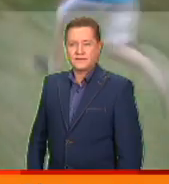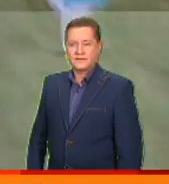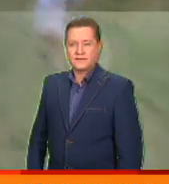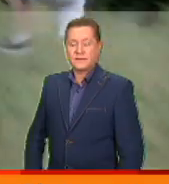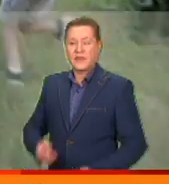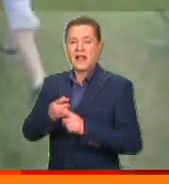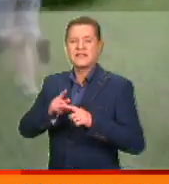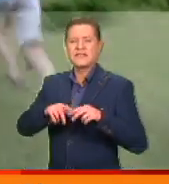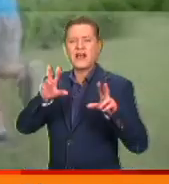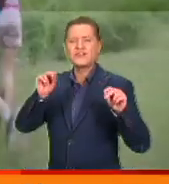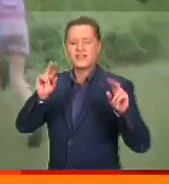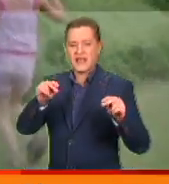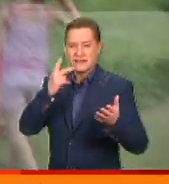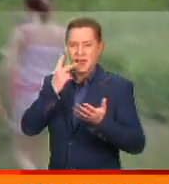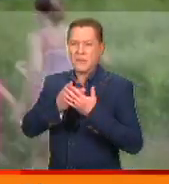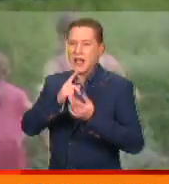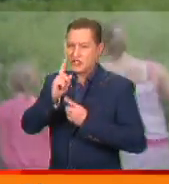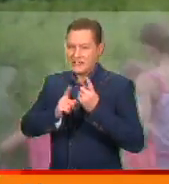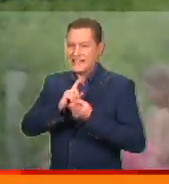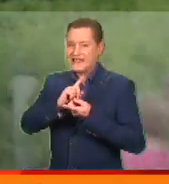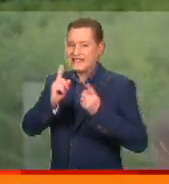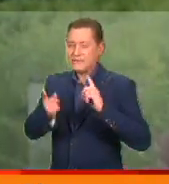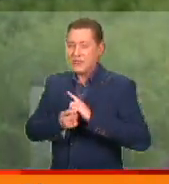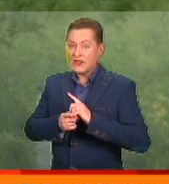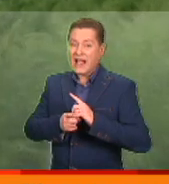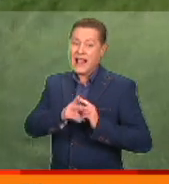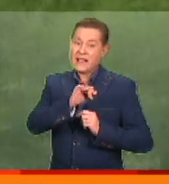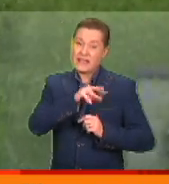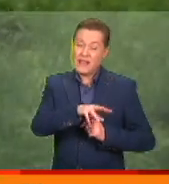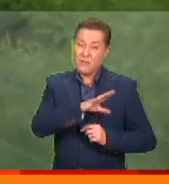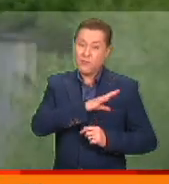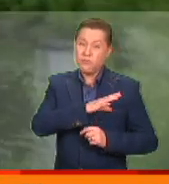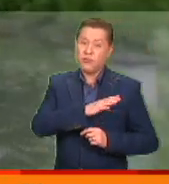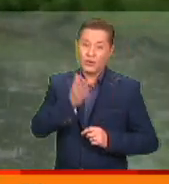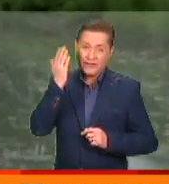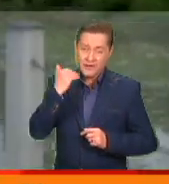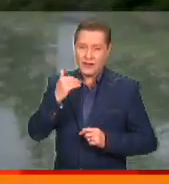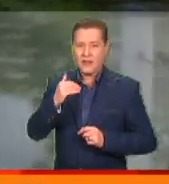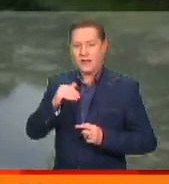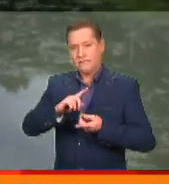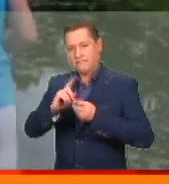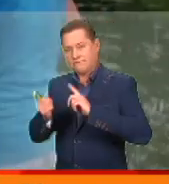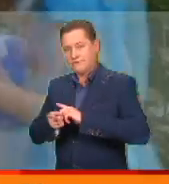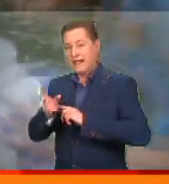Це щастя бачити зміни від того, ким вони були, до того, ким вони стають.